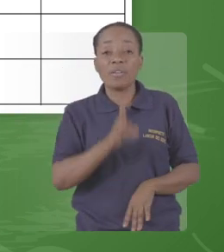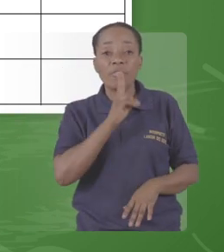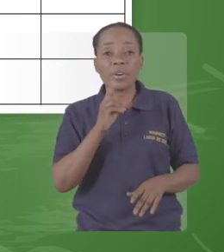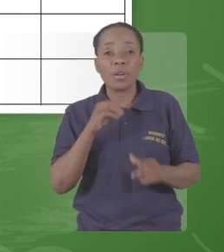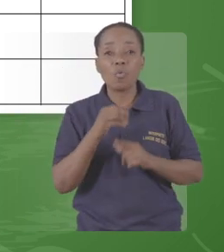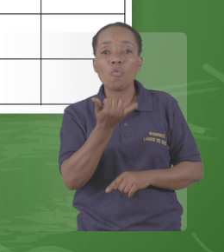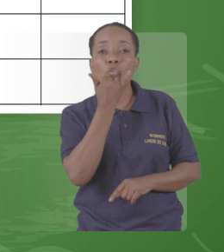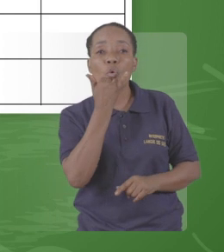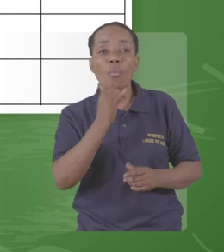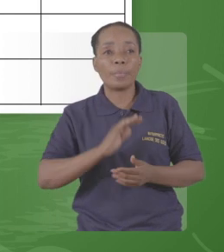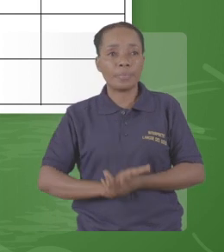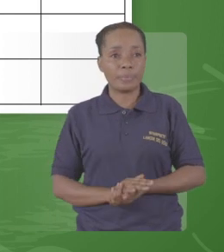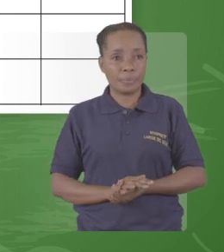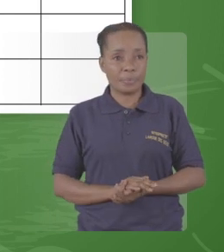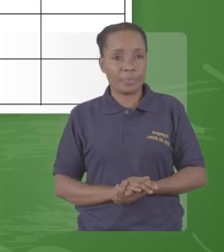faux?